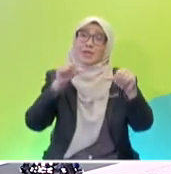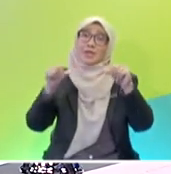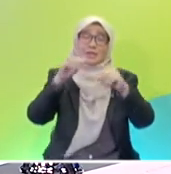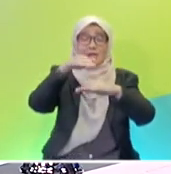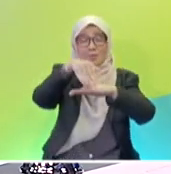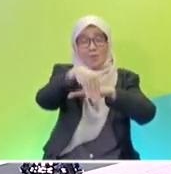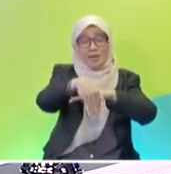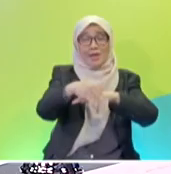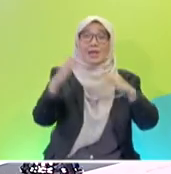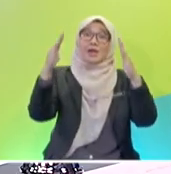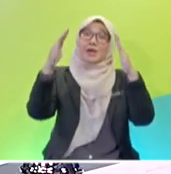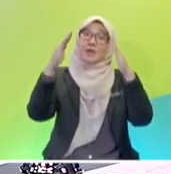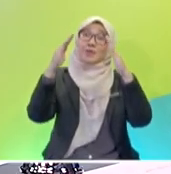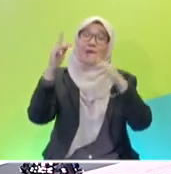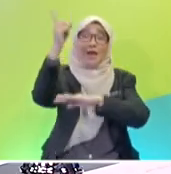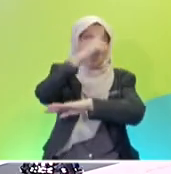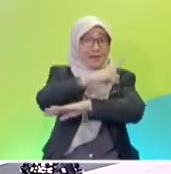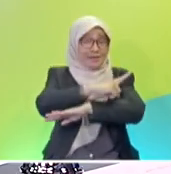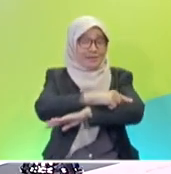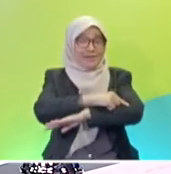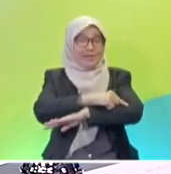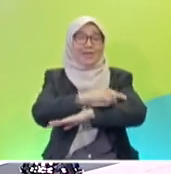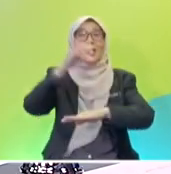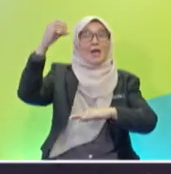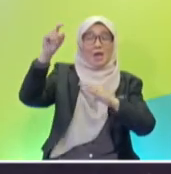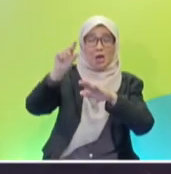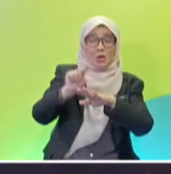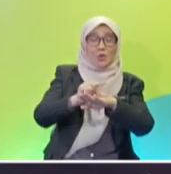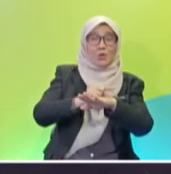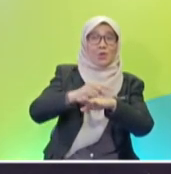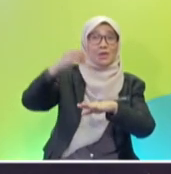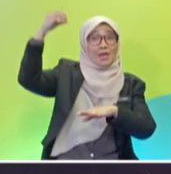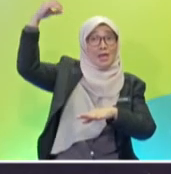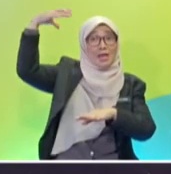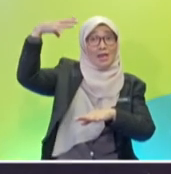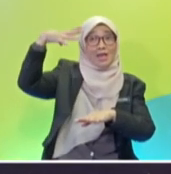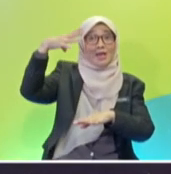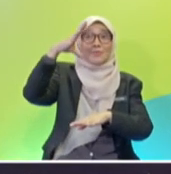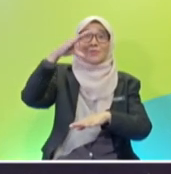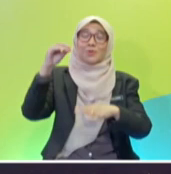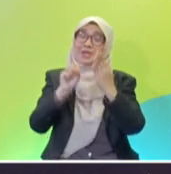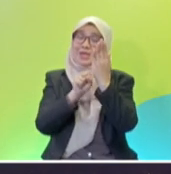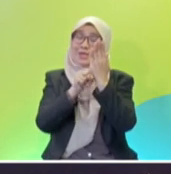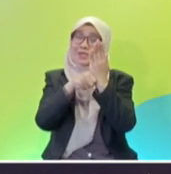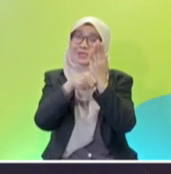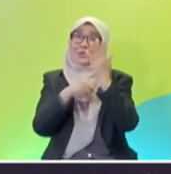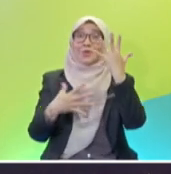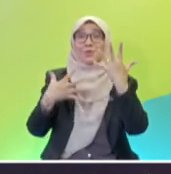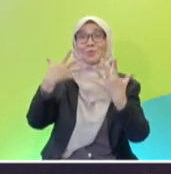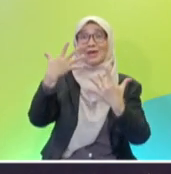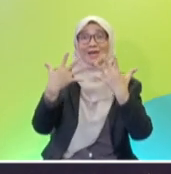hari menggunakan lampu dan sumber api. Bolehkah jawapan saya itu,